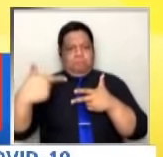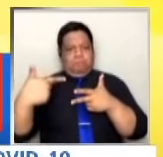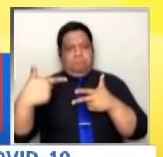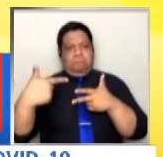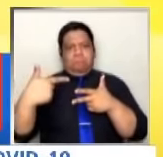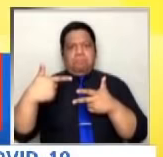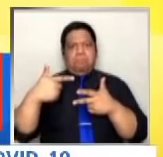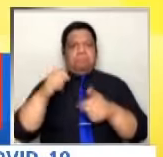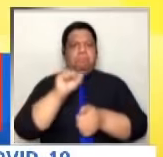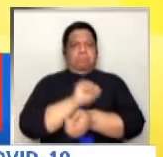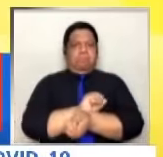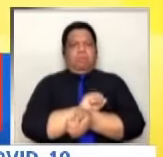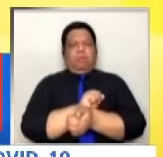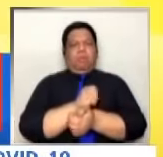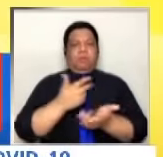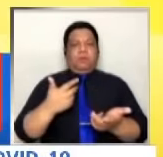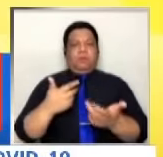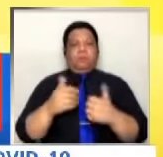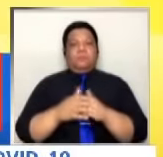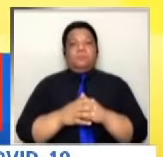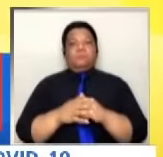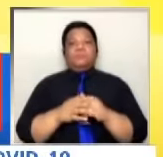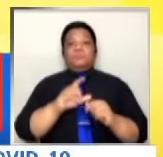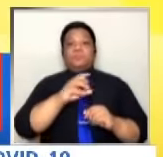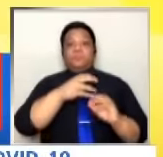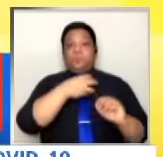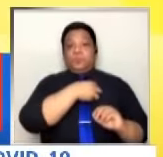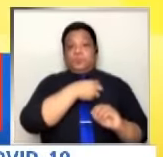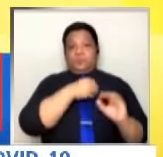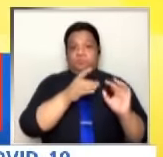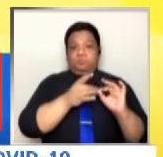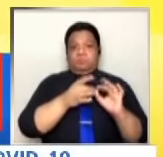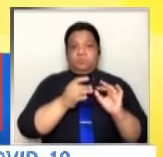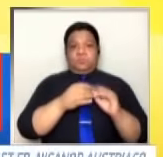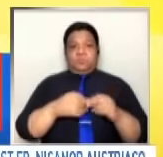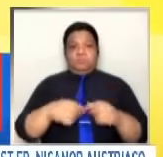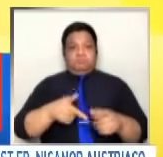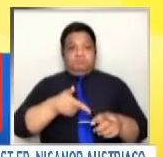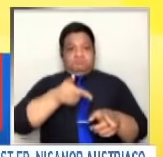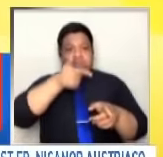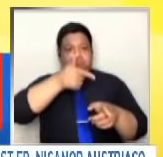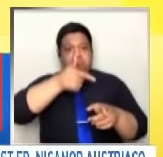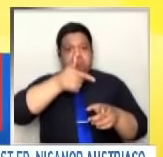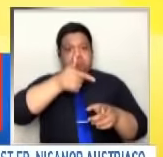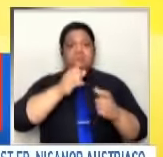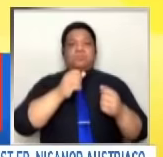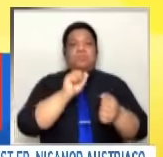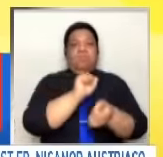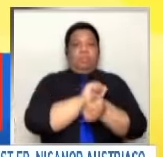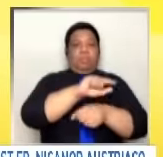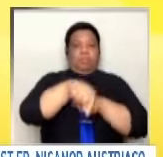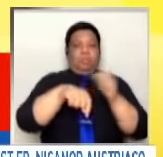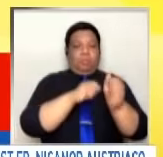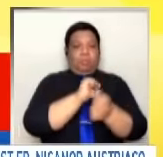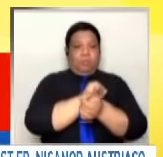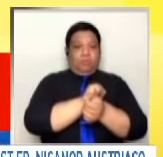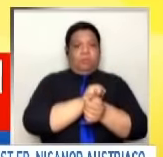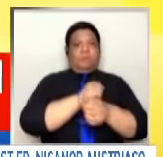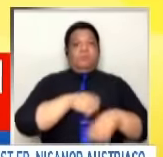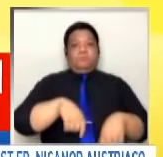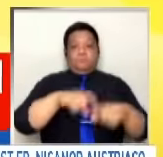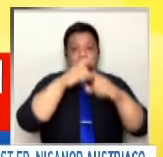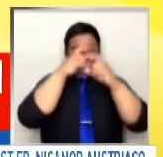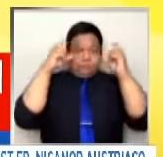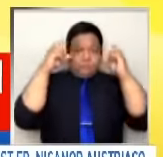kami. Tinutukan nga sila, tinali sila, blindfold sila, and then kinumander yung gun nila, yung sasakyan